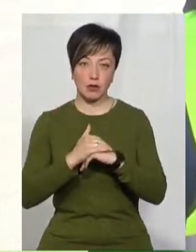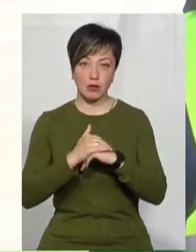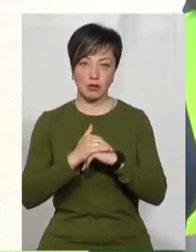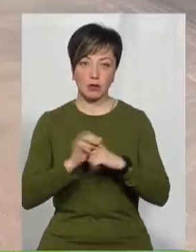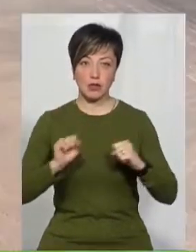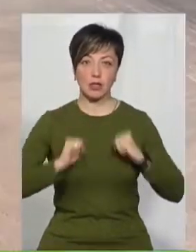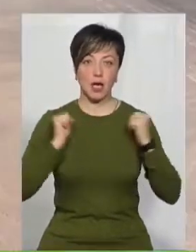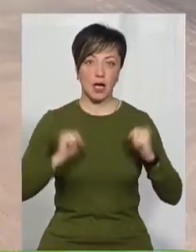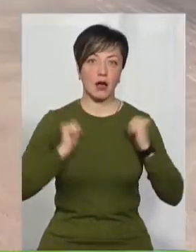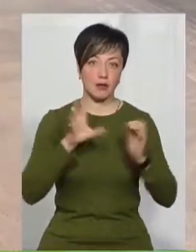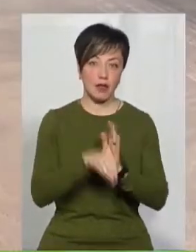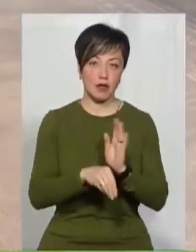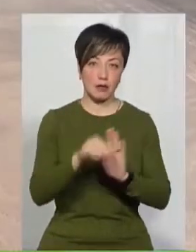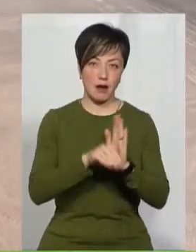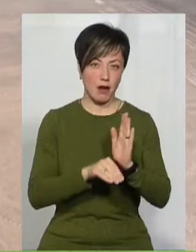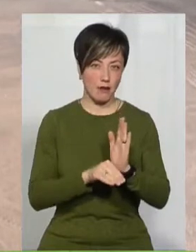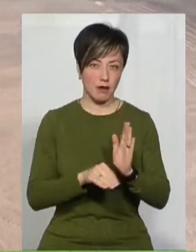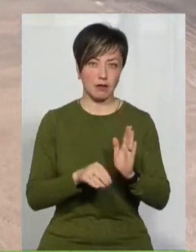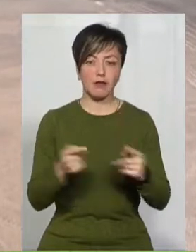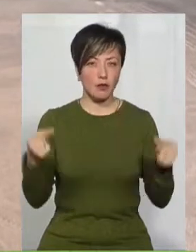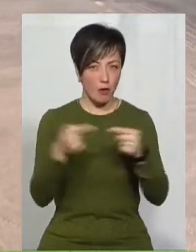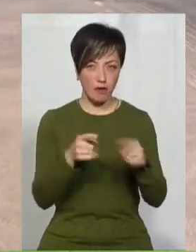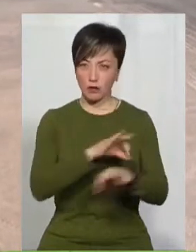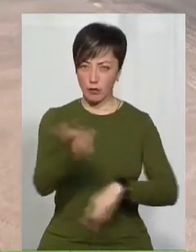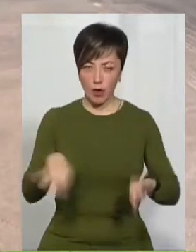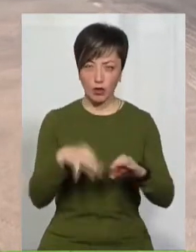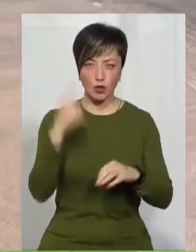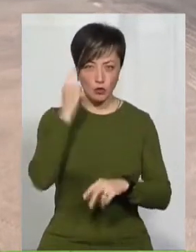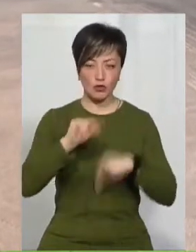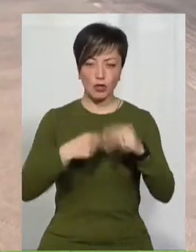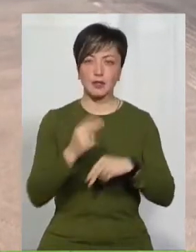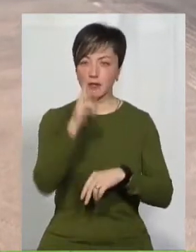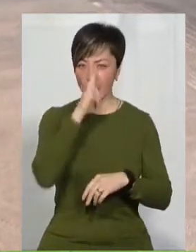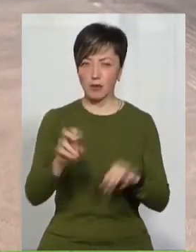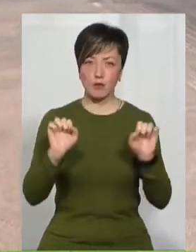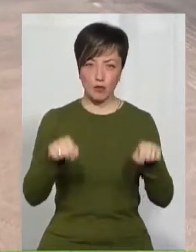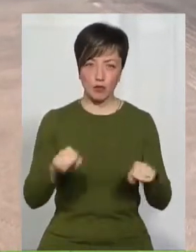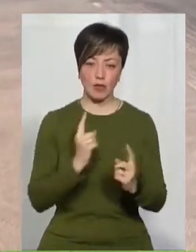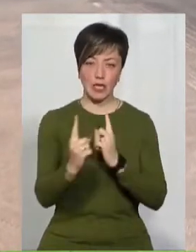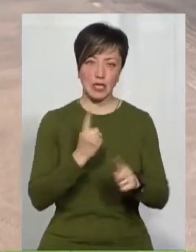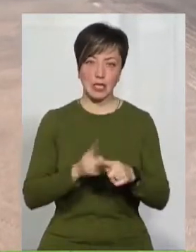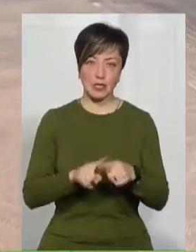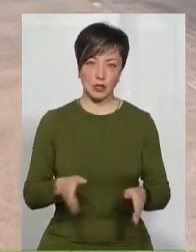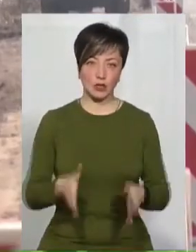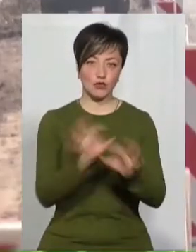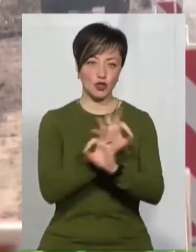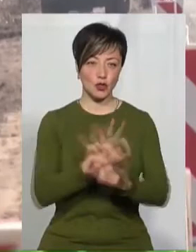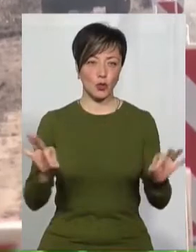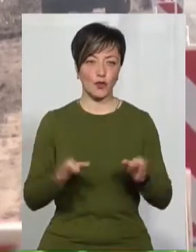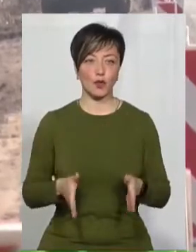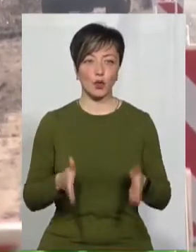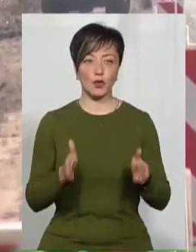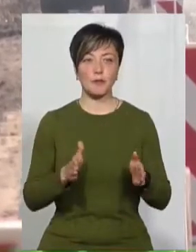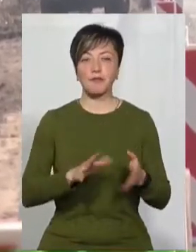вкластись в графіки. Все проводиться відповідно проєкту. Я думаю, через 2 місяці можна буде їздити на цій ділянці по чудовій дорозі.